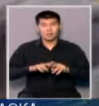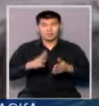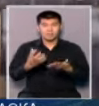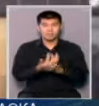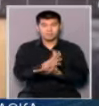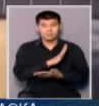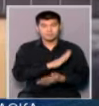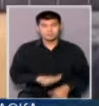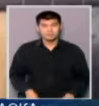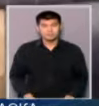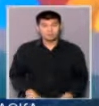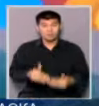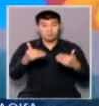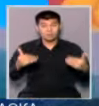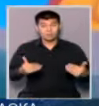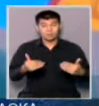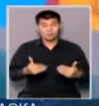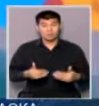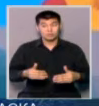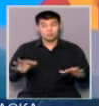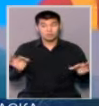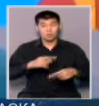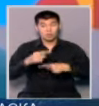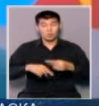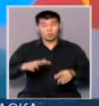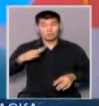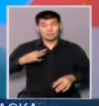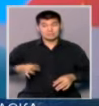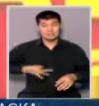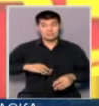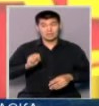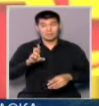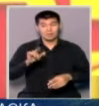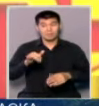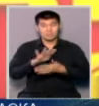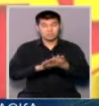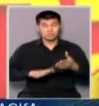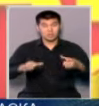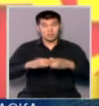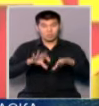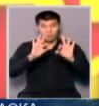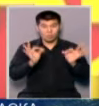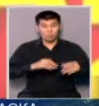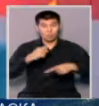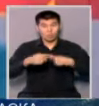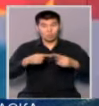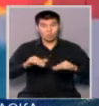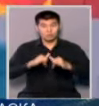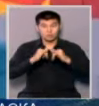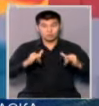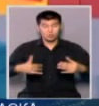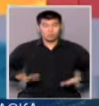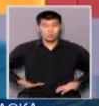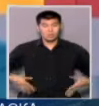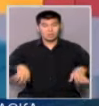орын алды. Бүгінде оның сара жолын өз ұлы Абыл Аяш жалғап, өнер ауылынан алыстамай, өмір